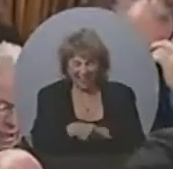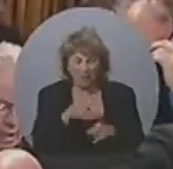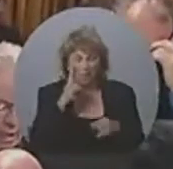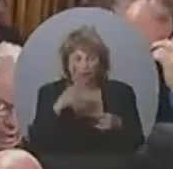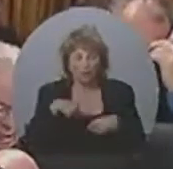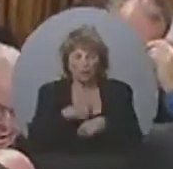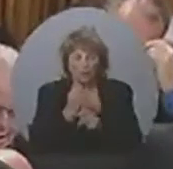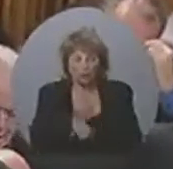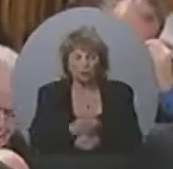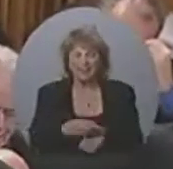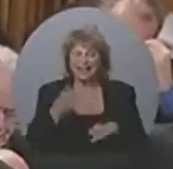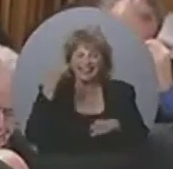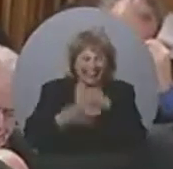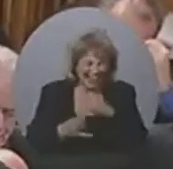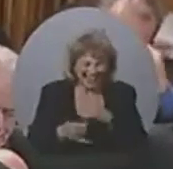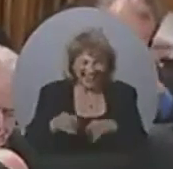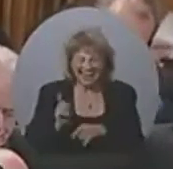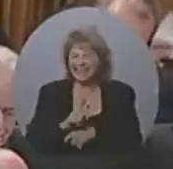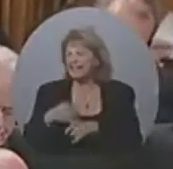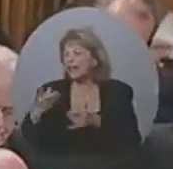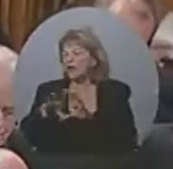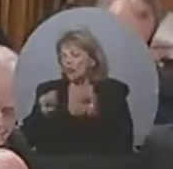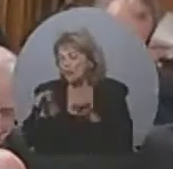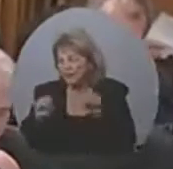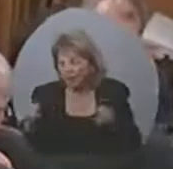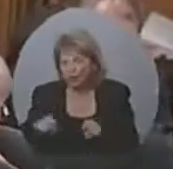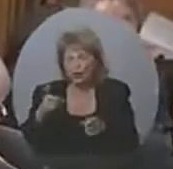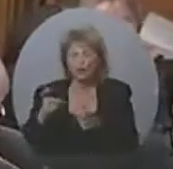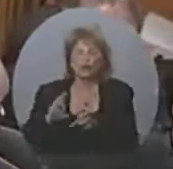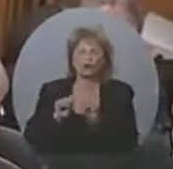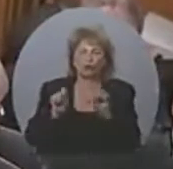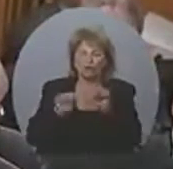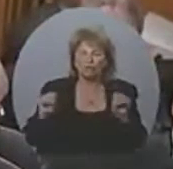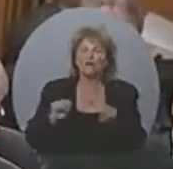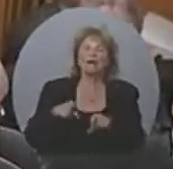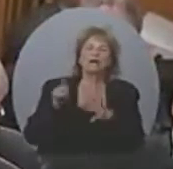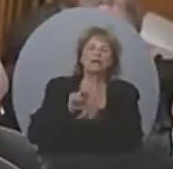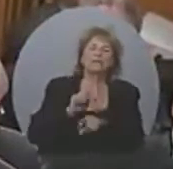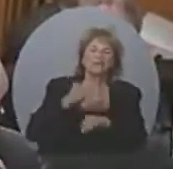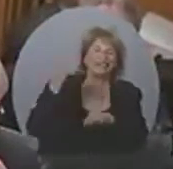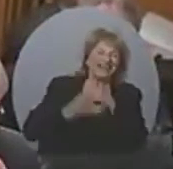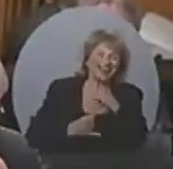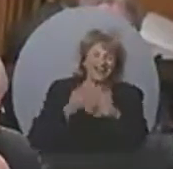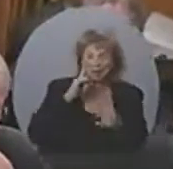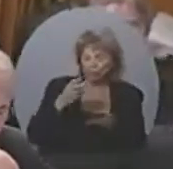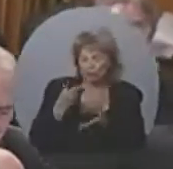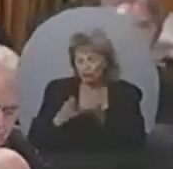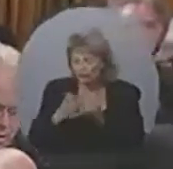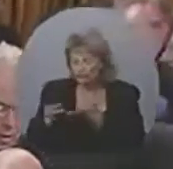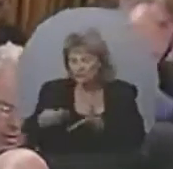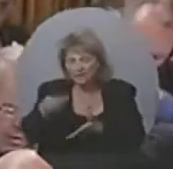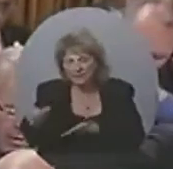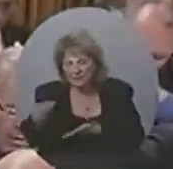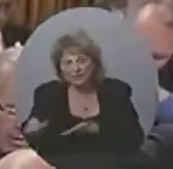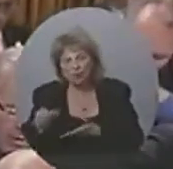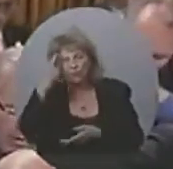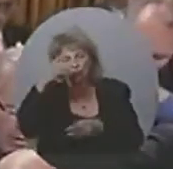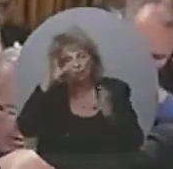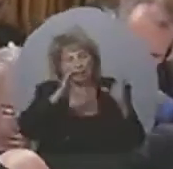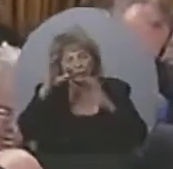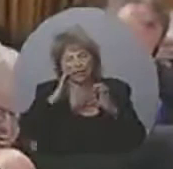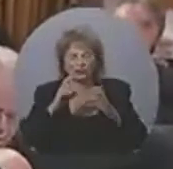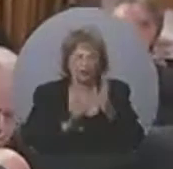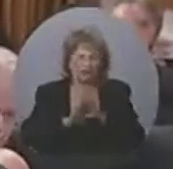produits. Il est dernier dans le nombre de diplômés en doctorat et parmi les derniers pour la contribution financière des entreprises à la recherche et